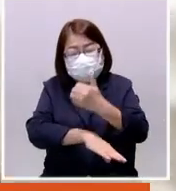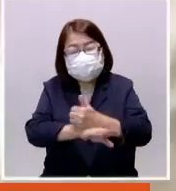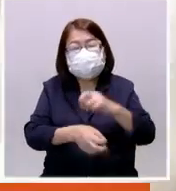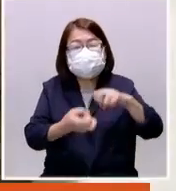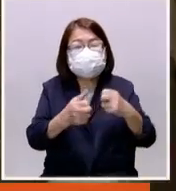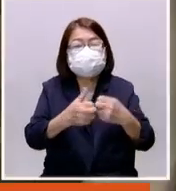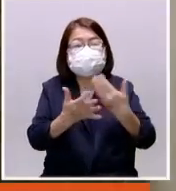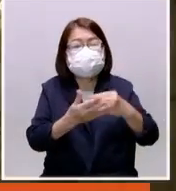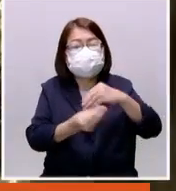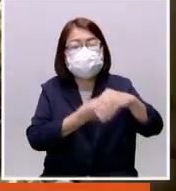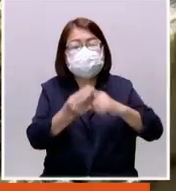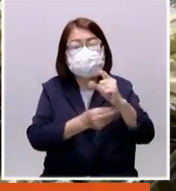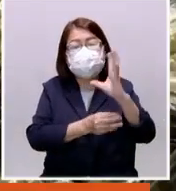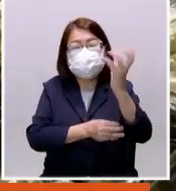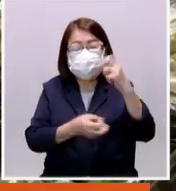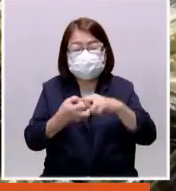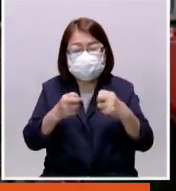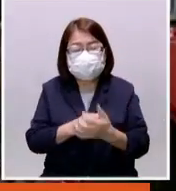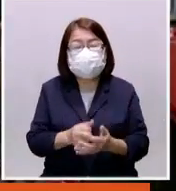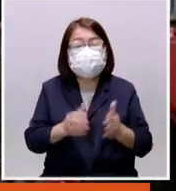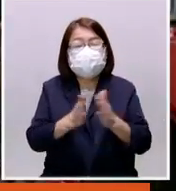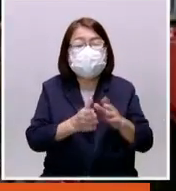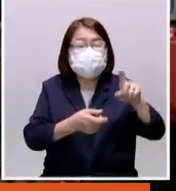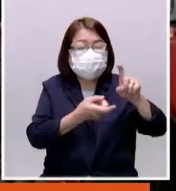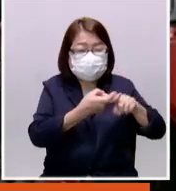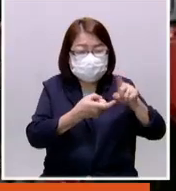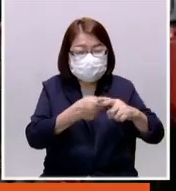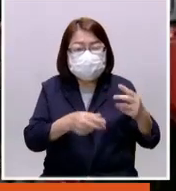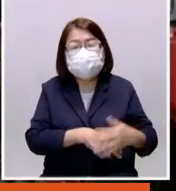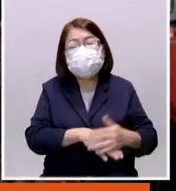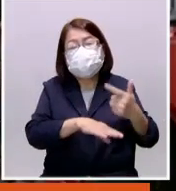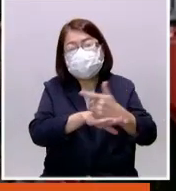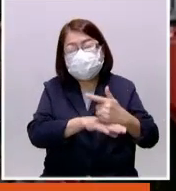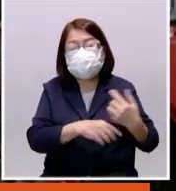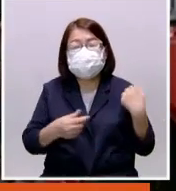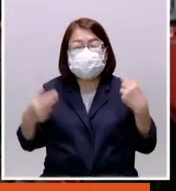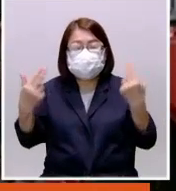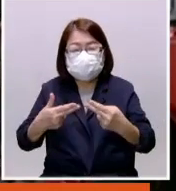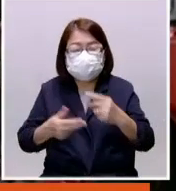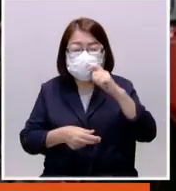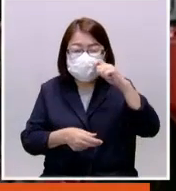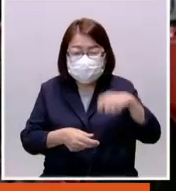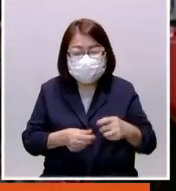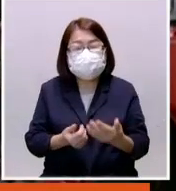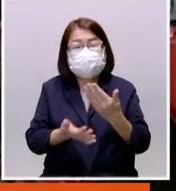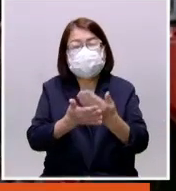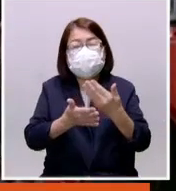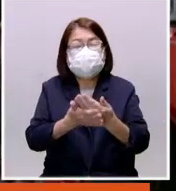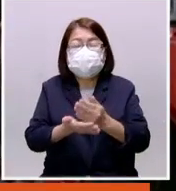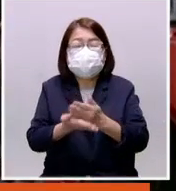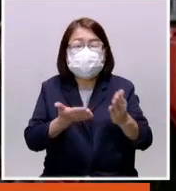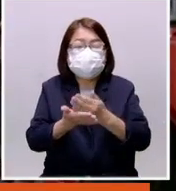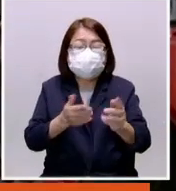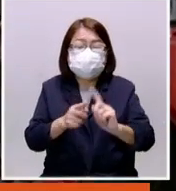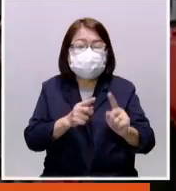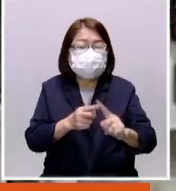ฐกิจโลกรวมถึงกรณีปฏิบัติการทางทหารของรัสเซียในยูเครนสภาพของเงินเฟ้อที่พุ่งทะยานและสภาพทาง